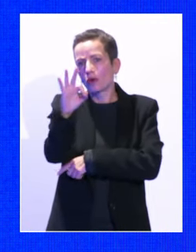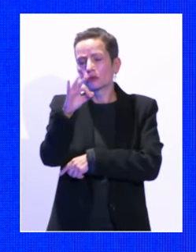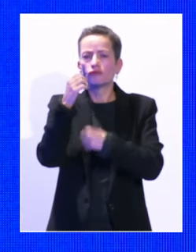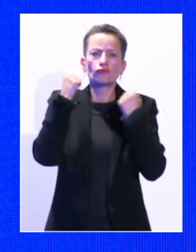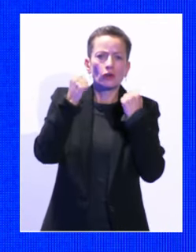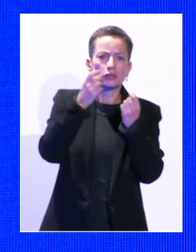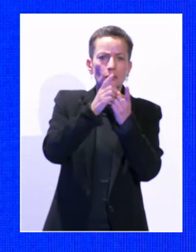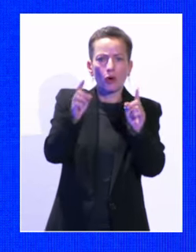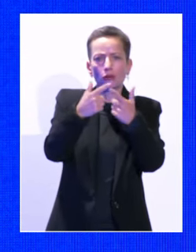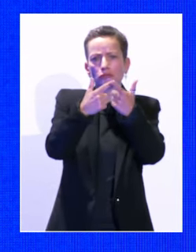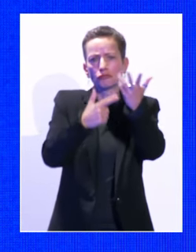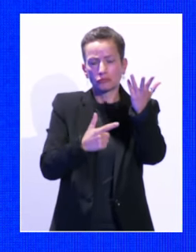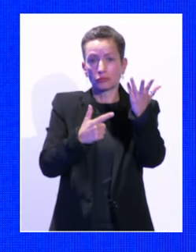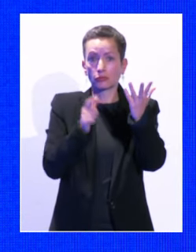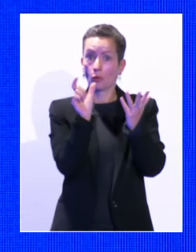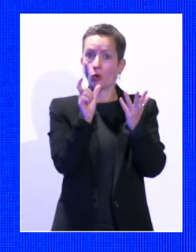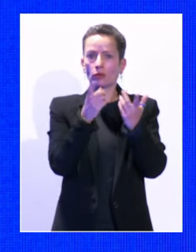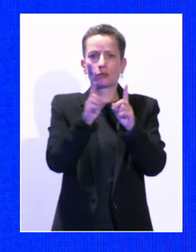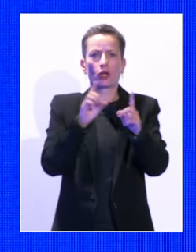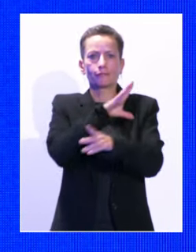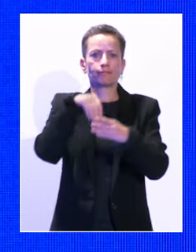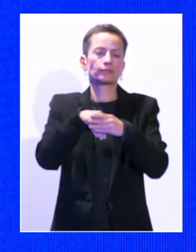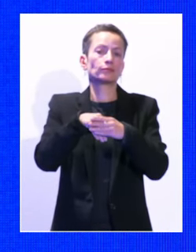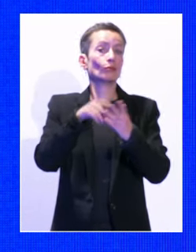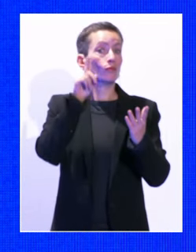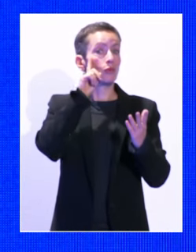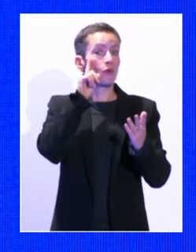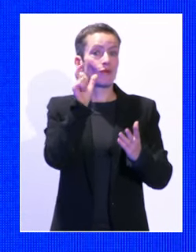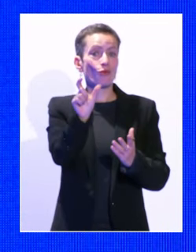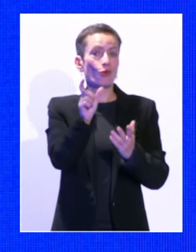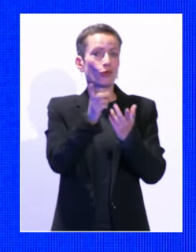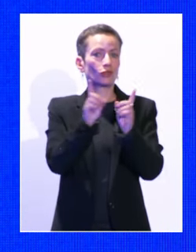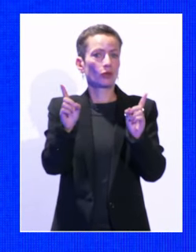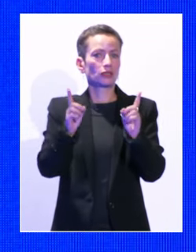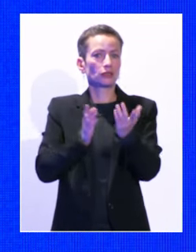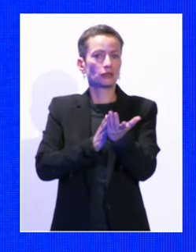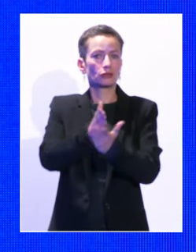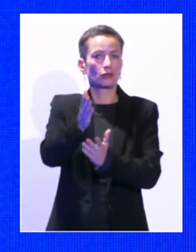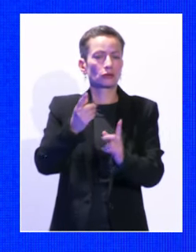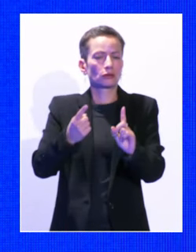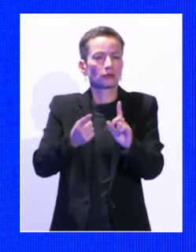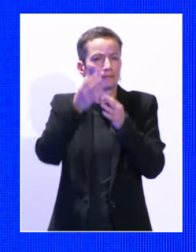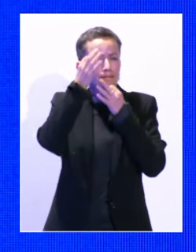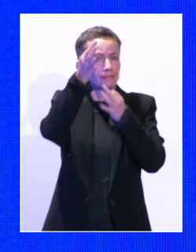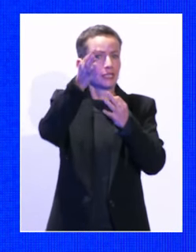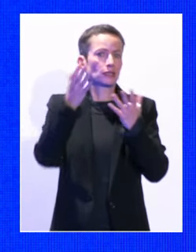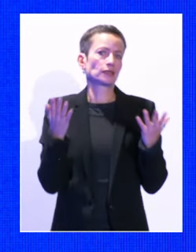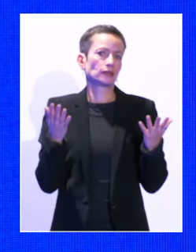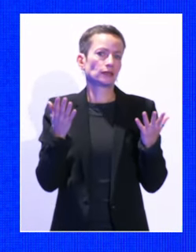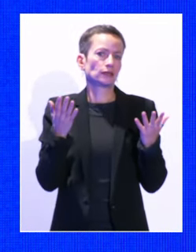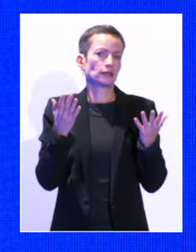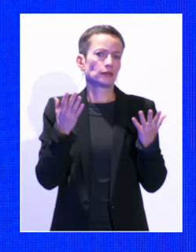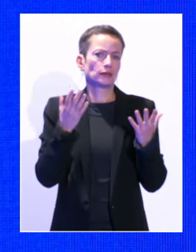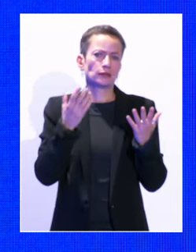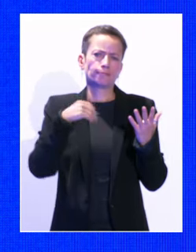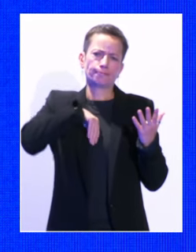démocrate. Parce que ce mot démocratie a un sens extrêmement précis et extrêmement